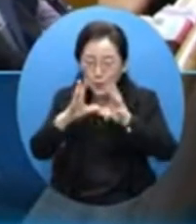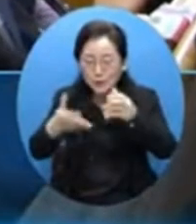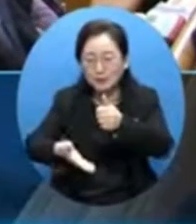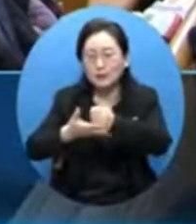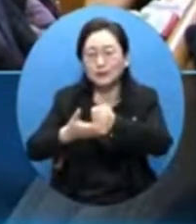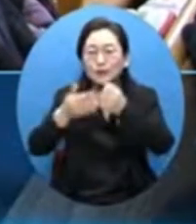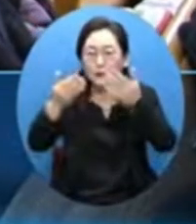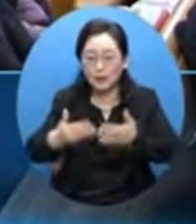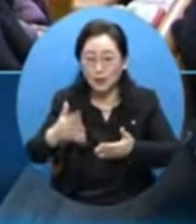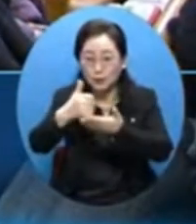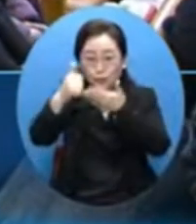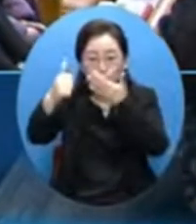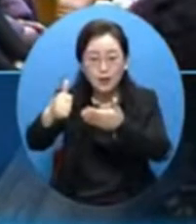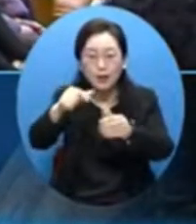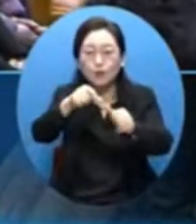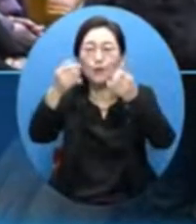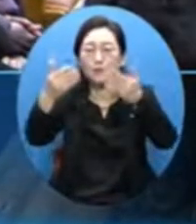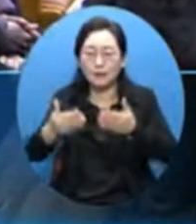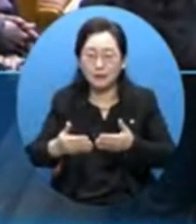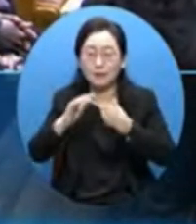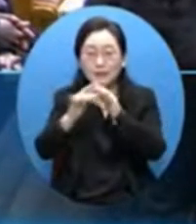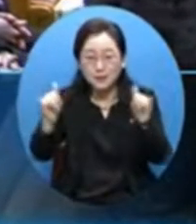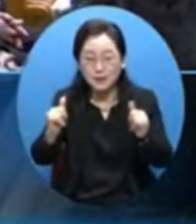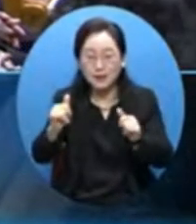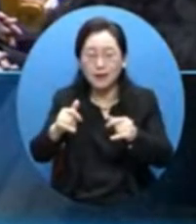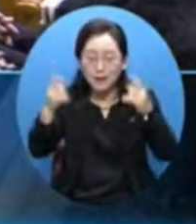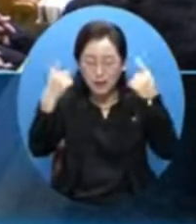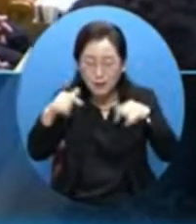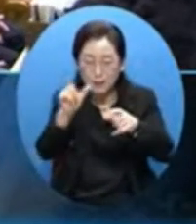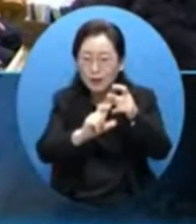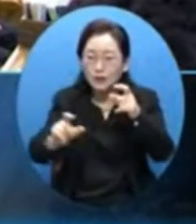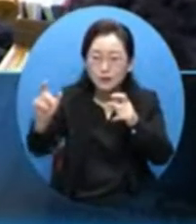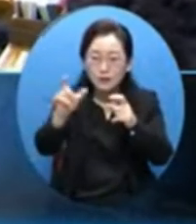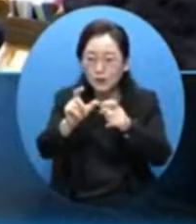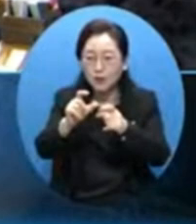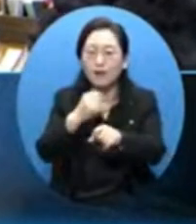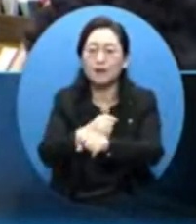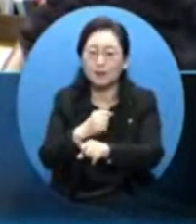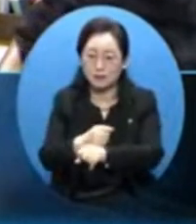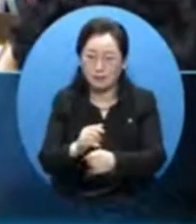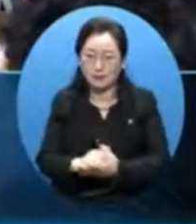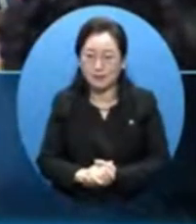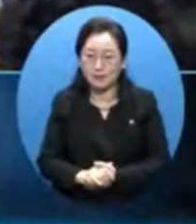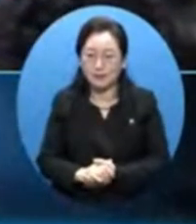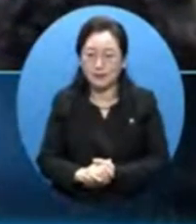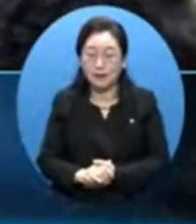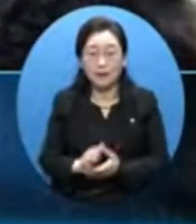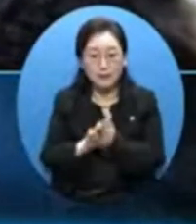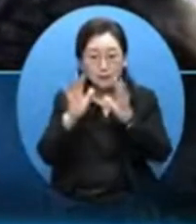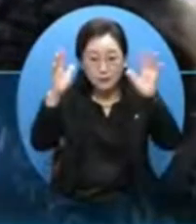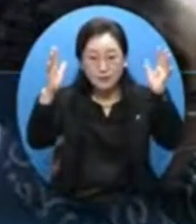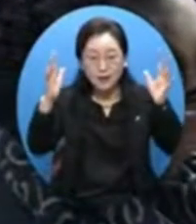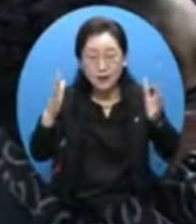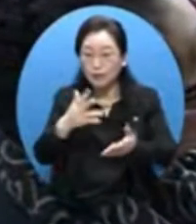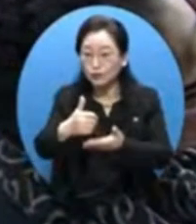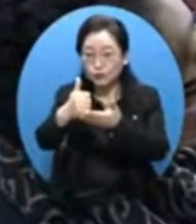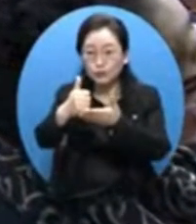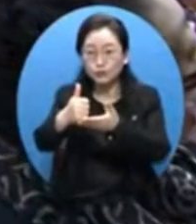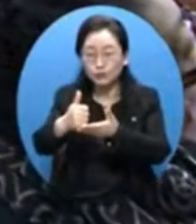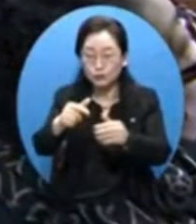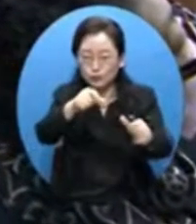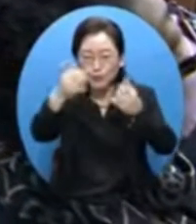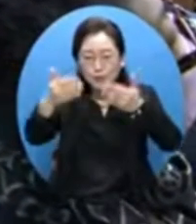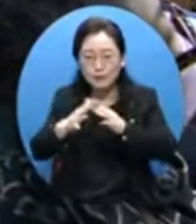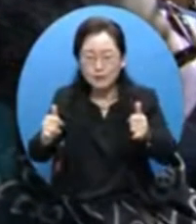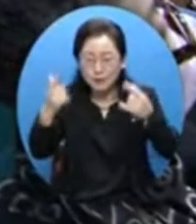받으니 주께서 구원받는 사람을 날마다 더하게 하시니라. 할렐루야. 주께서